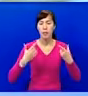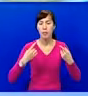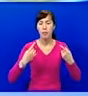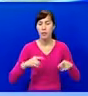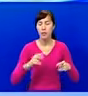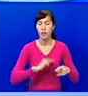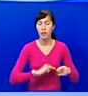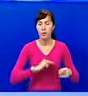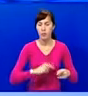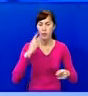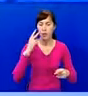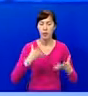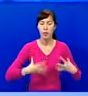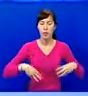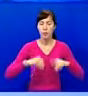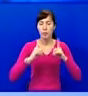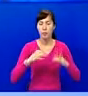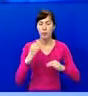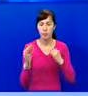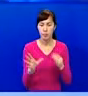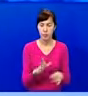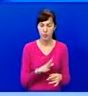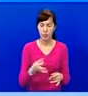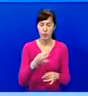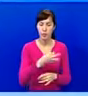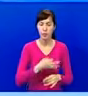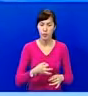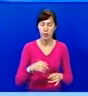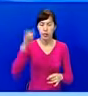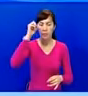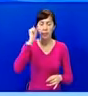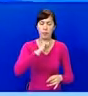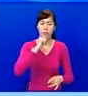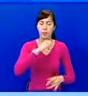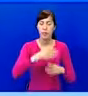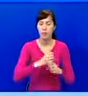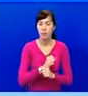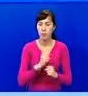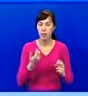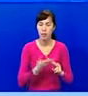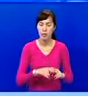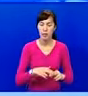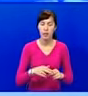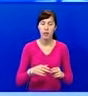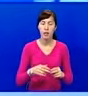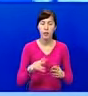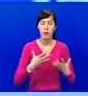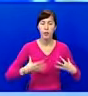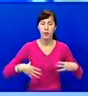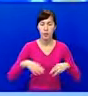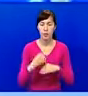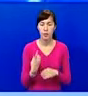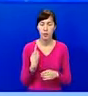жұмысына қырын қарауы қоғамдық кеңес талқысына түсті. Өңірде мал ұрлығы да азаймай отыр. Осында алға тартқан қоғам белсенділері